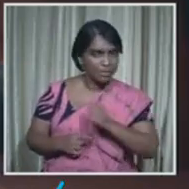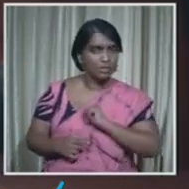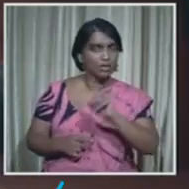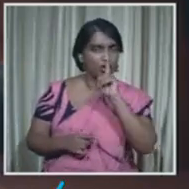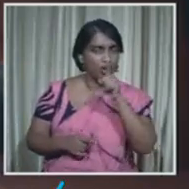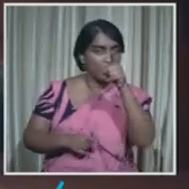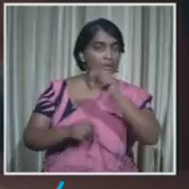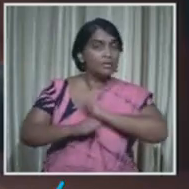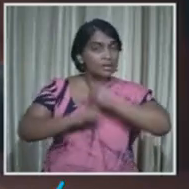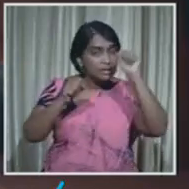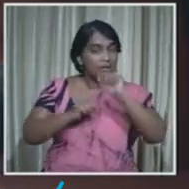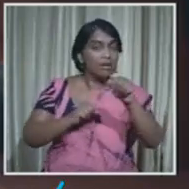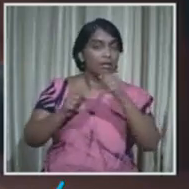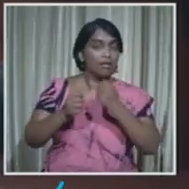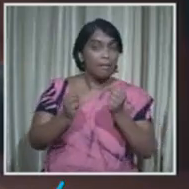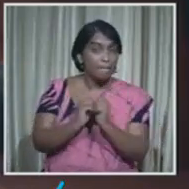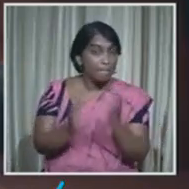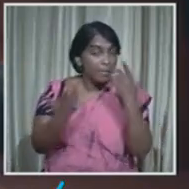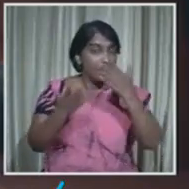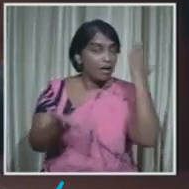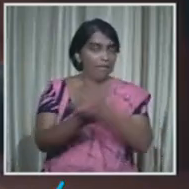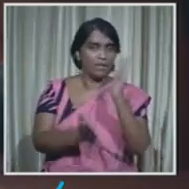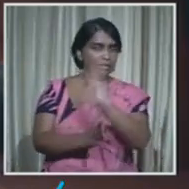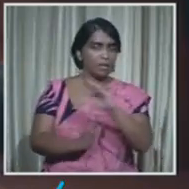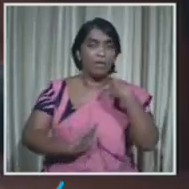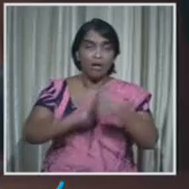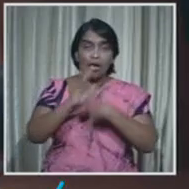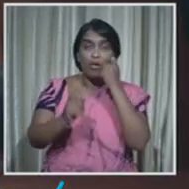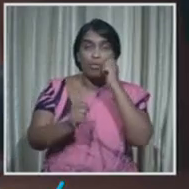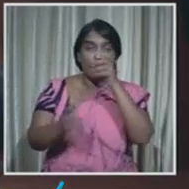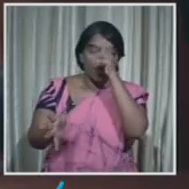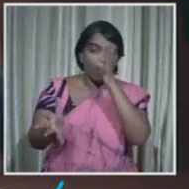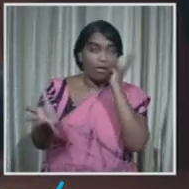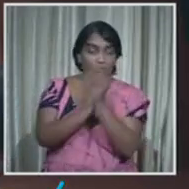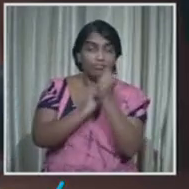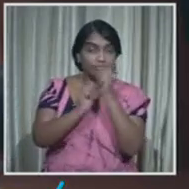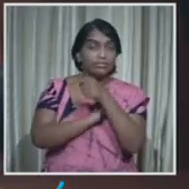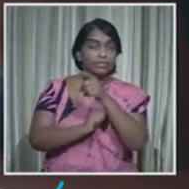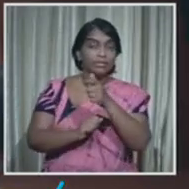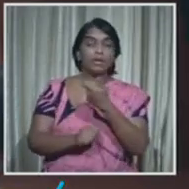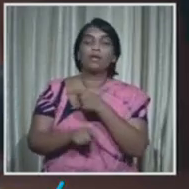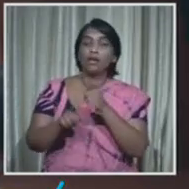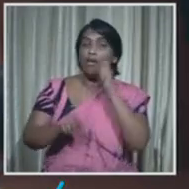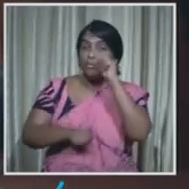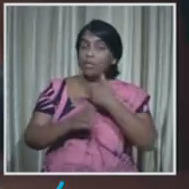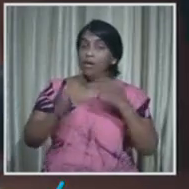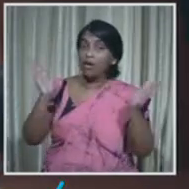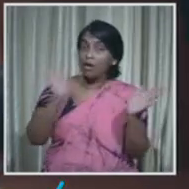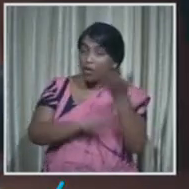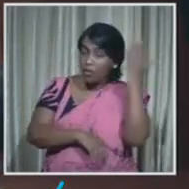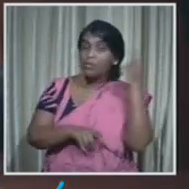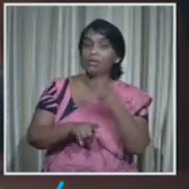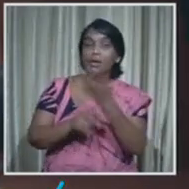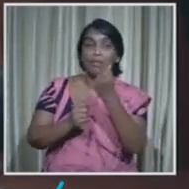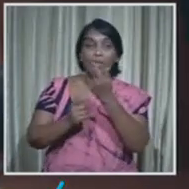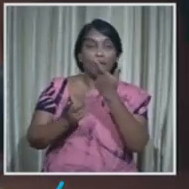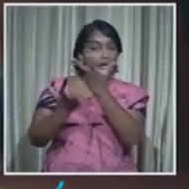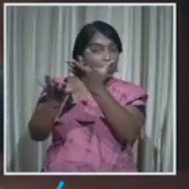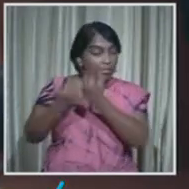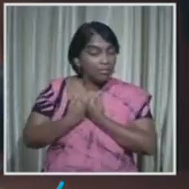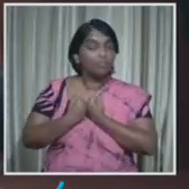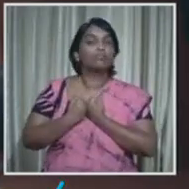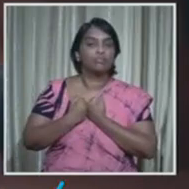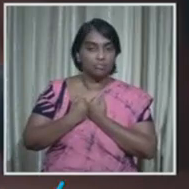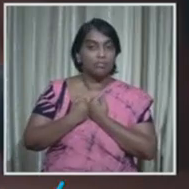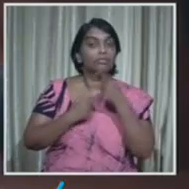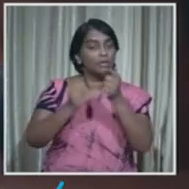මේ අරබ අරබලා තියෙන සටන් නතර කරන්න එපා මේ රටේ මහජනක දේපල හොරකම් කරපු කණ්ඩායමක් ඒ කණ්ඩායම පළවා හරින්නත් ඒ මහජනක දේපල යාලි පවරා ගැනීම